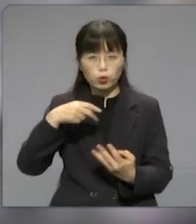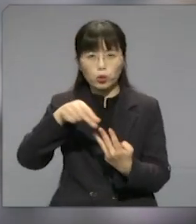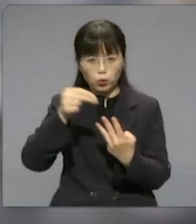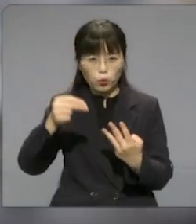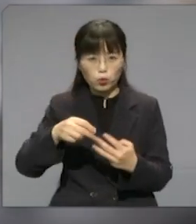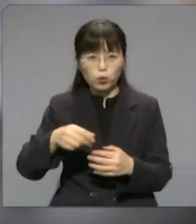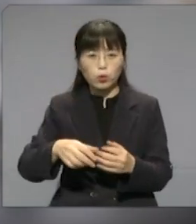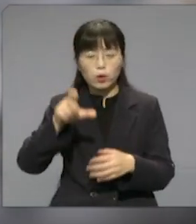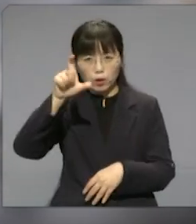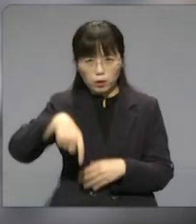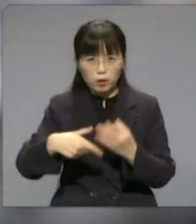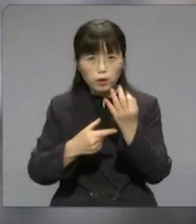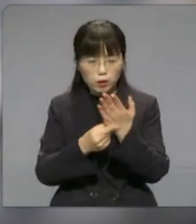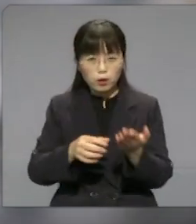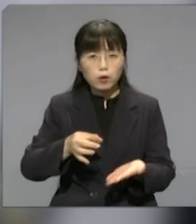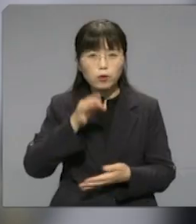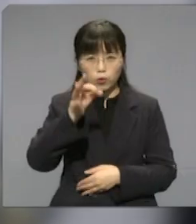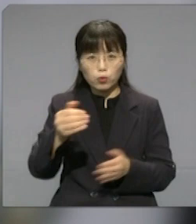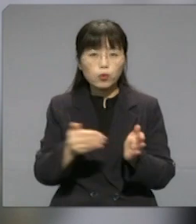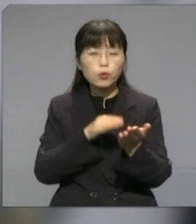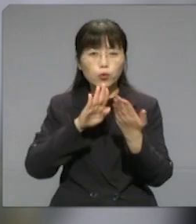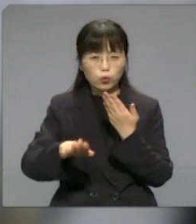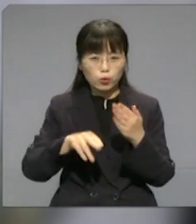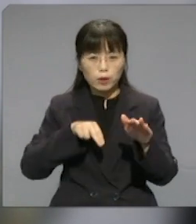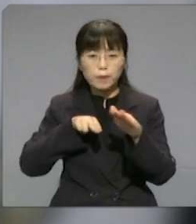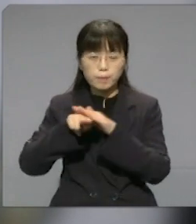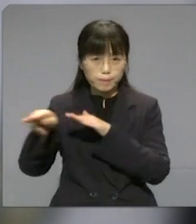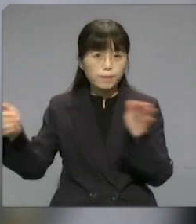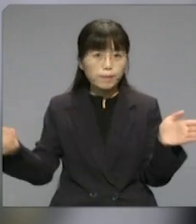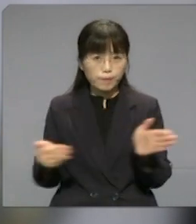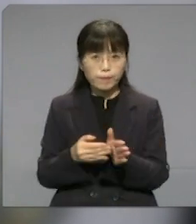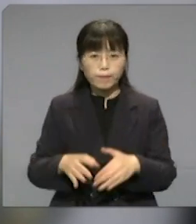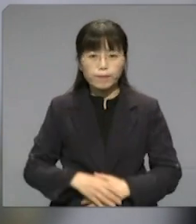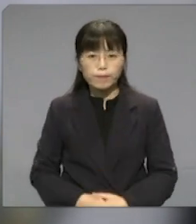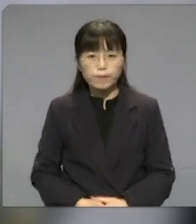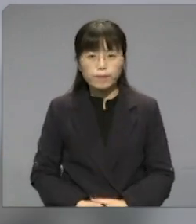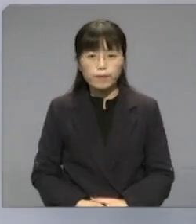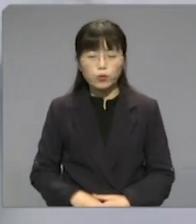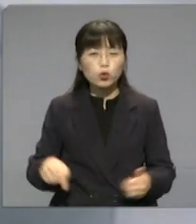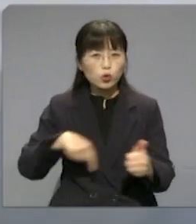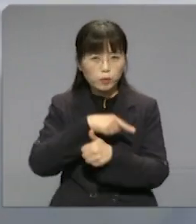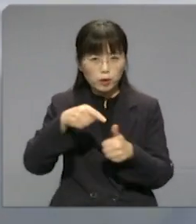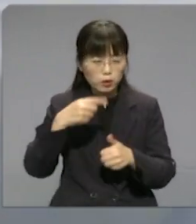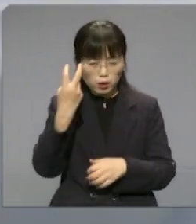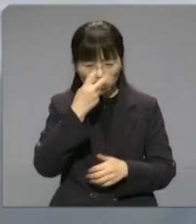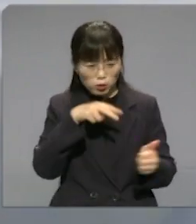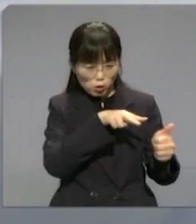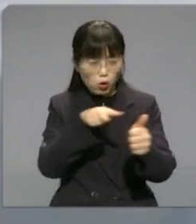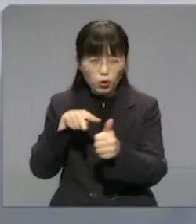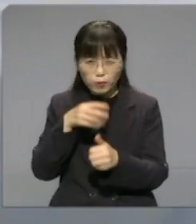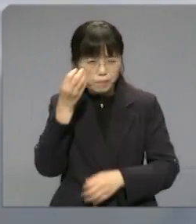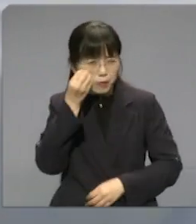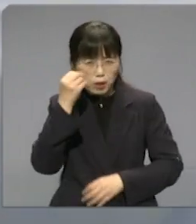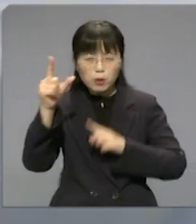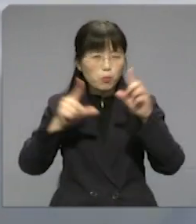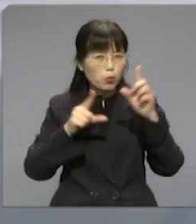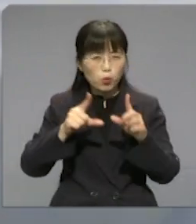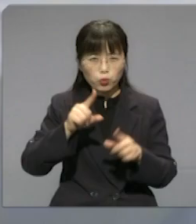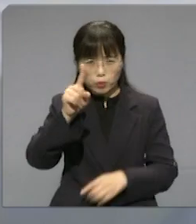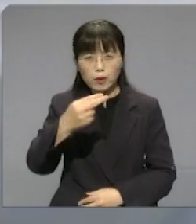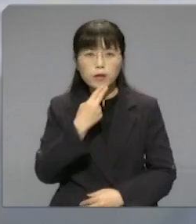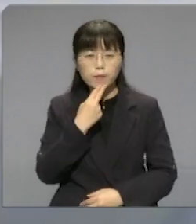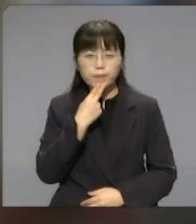결제는 현금으로 한 뒤 유유히 가게 밖으로 빠져나갑니다 주변을 경계하는 등 수상한 모습은 전혀